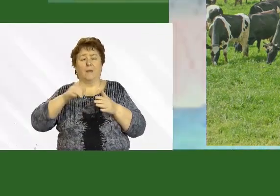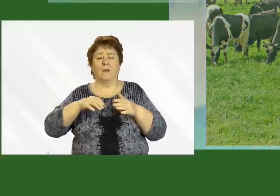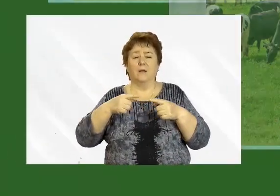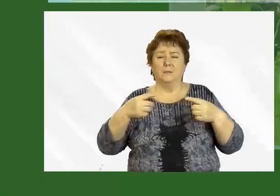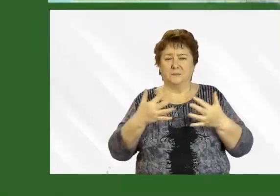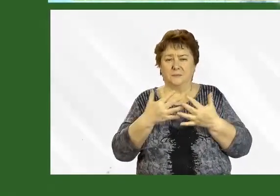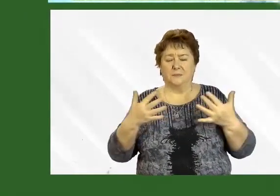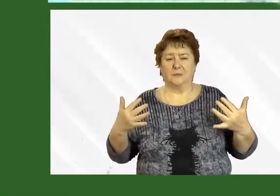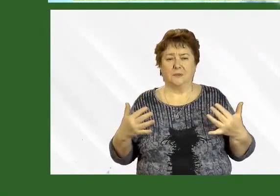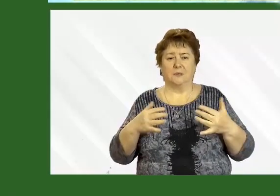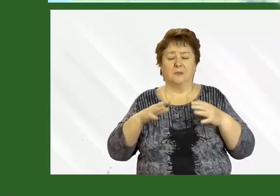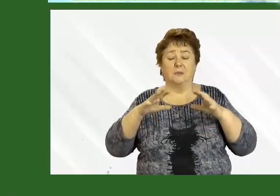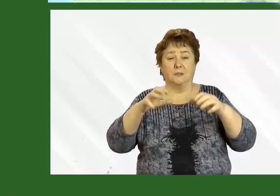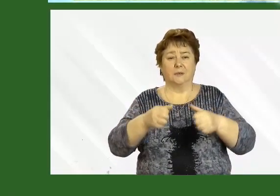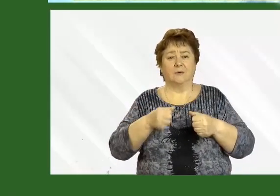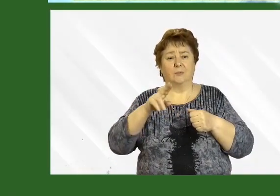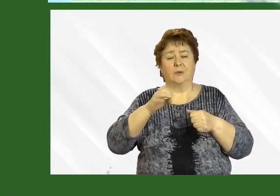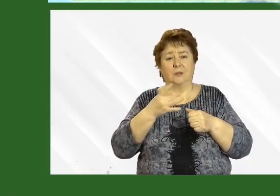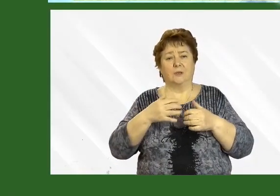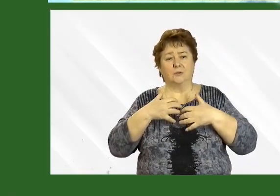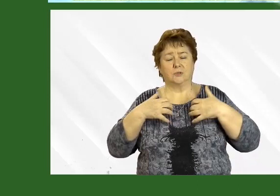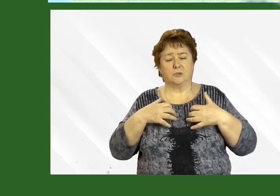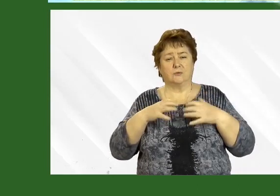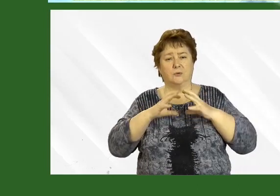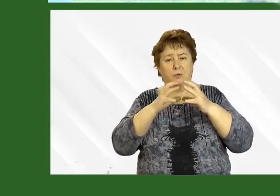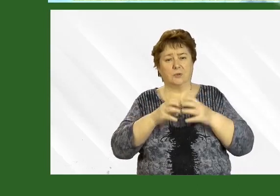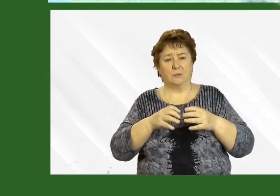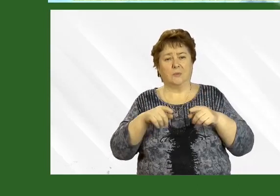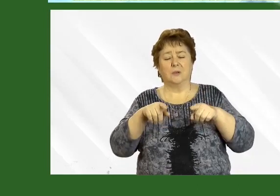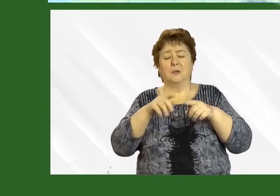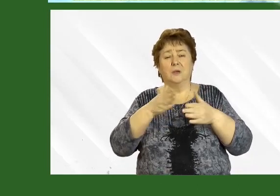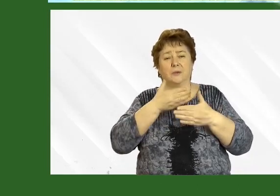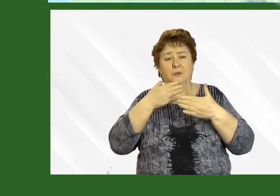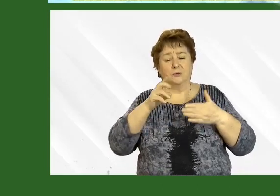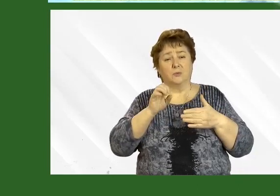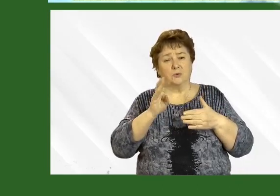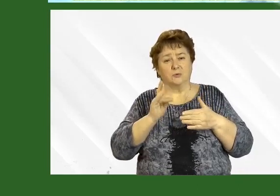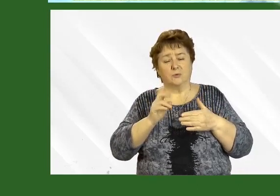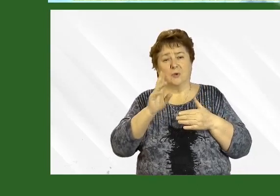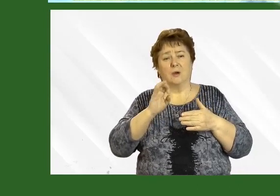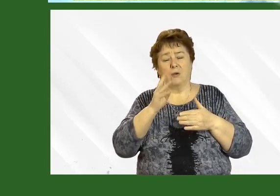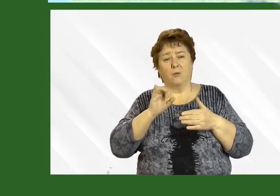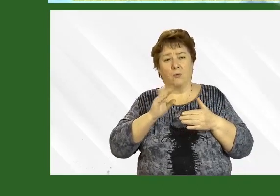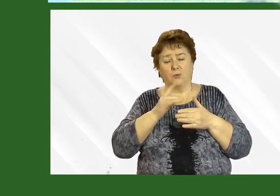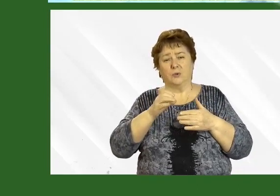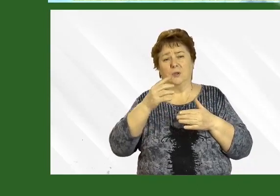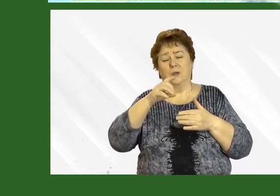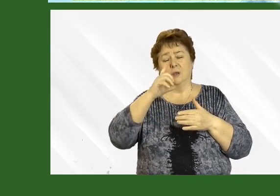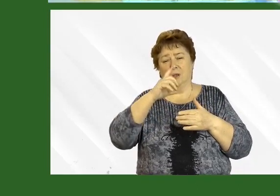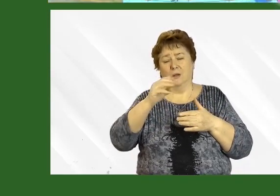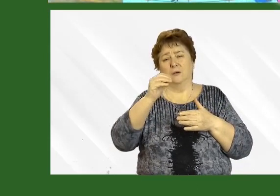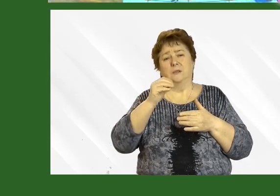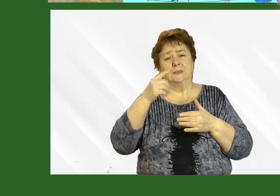повлияло на животный мир почти ищи если бизоны меньше стало койотов и лисиц